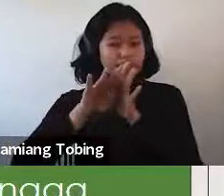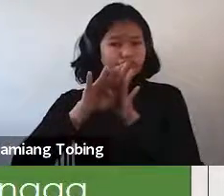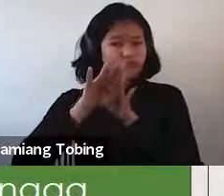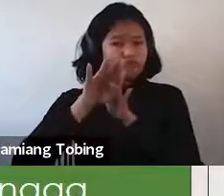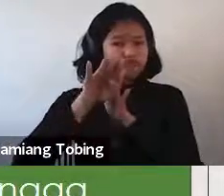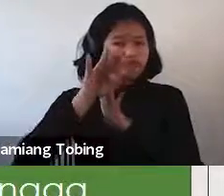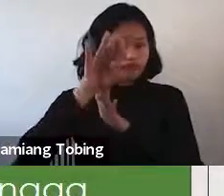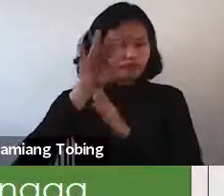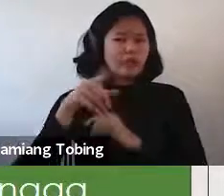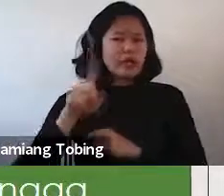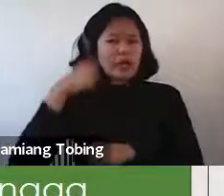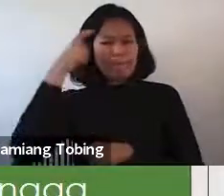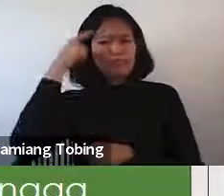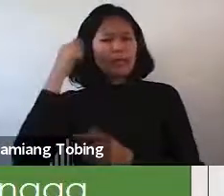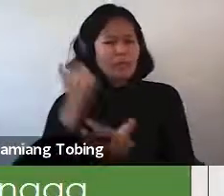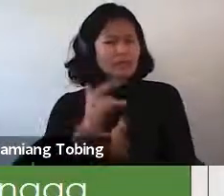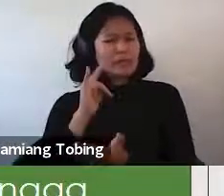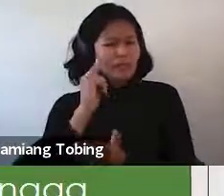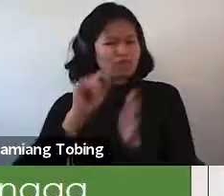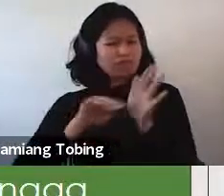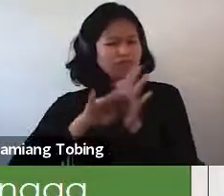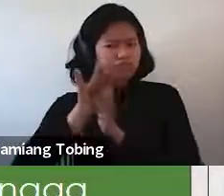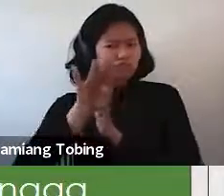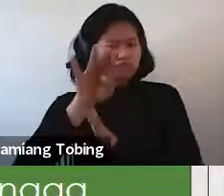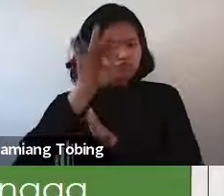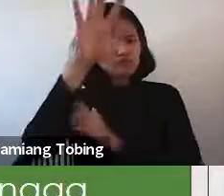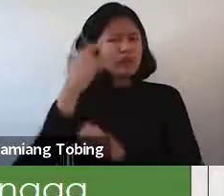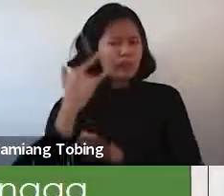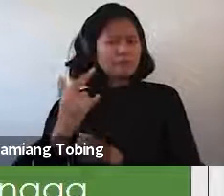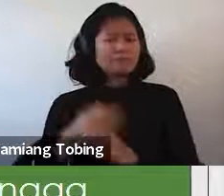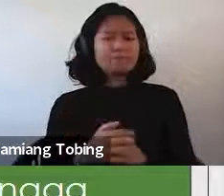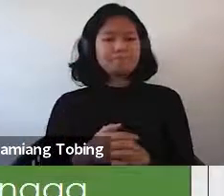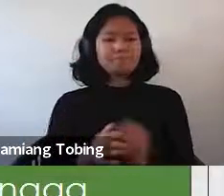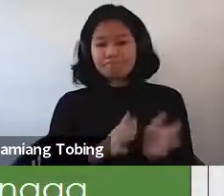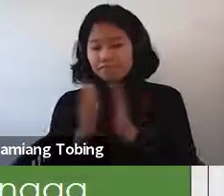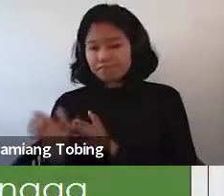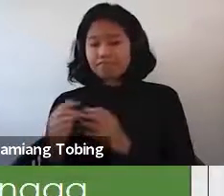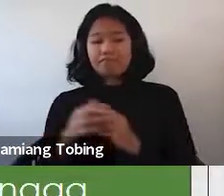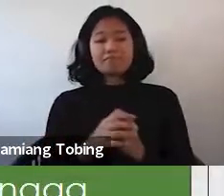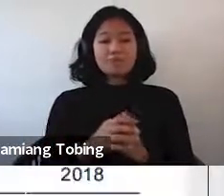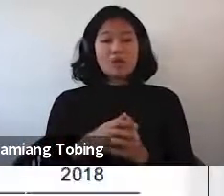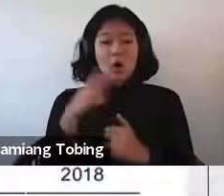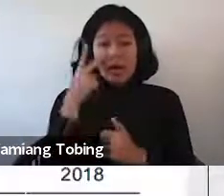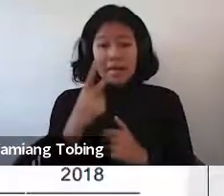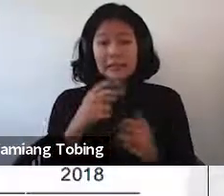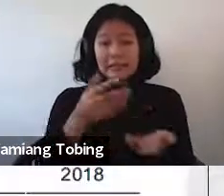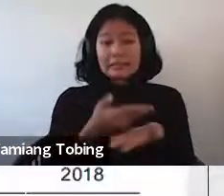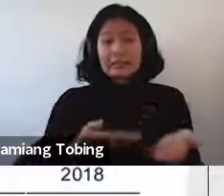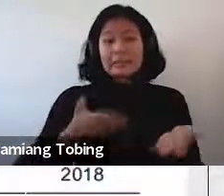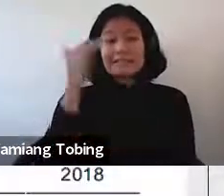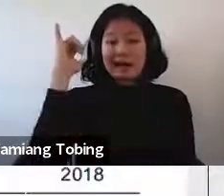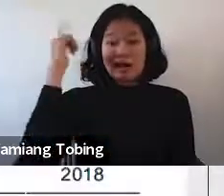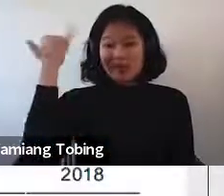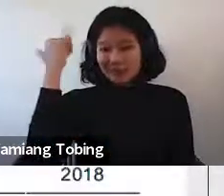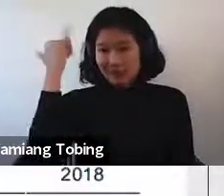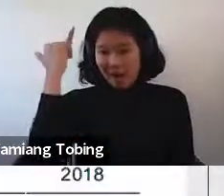akan bertahan dan terus naik. Kemudian kalau kita lihat di DIY,